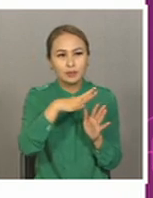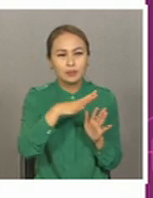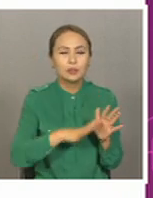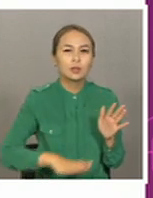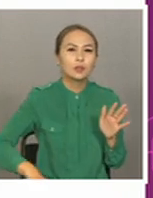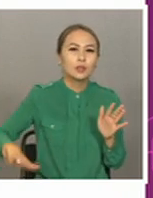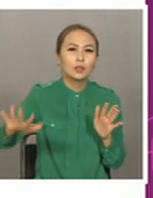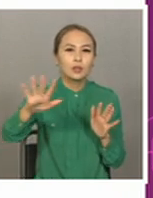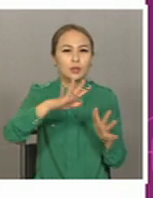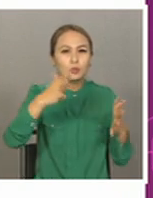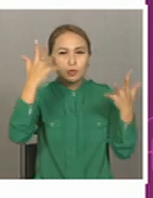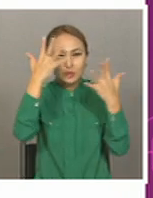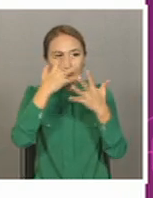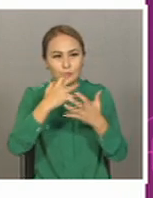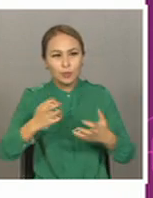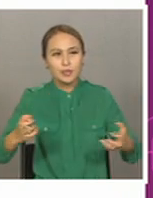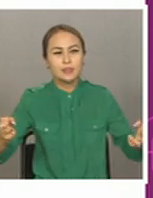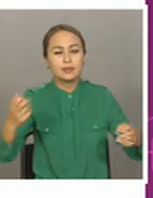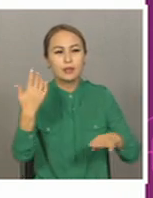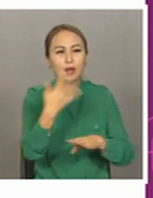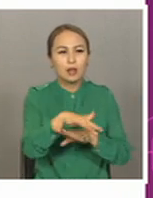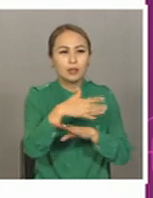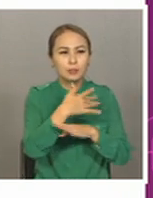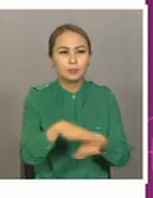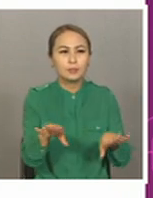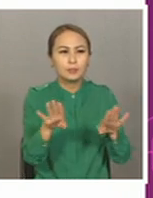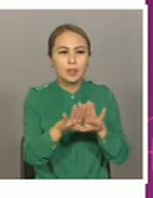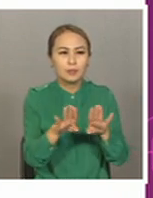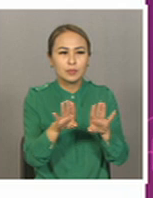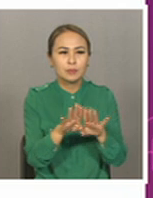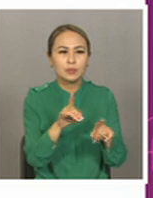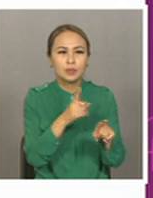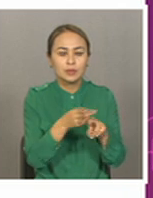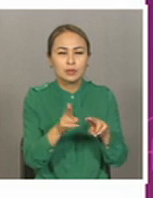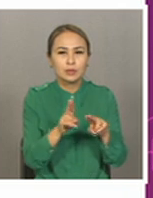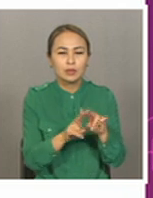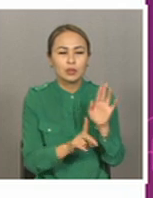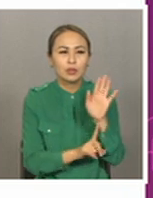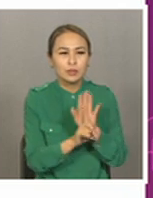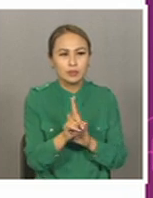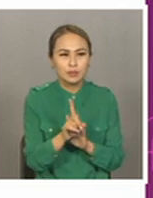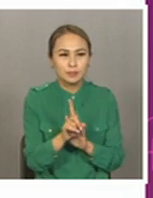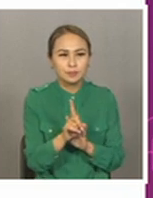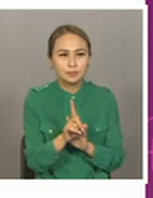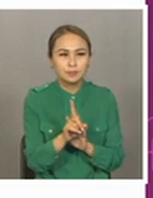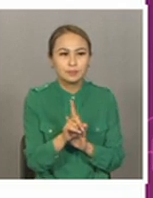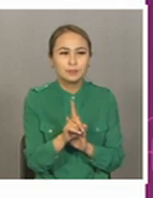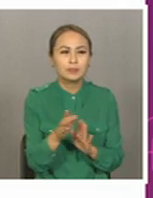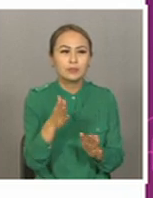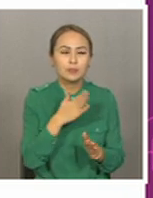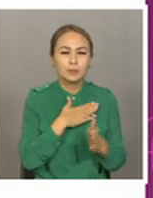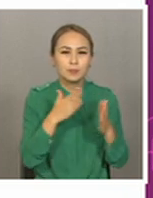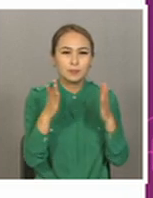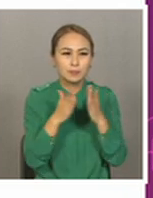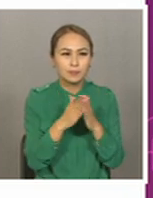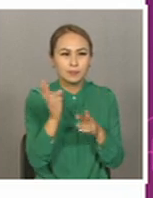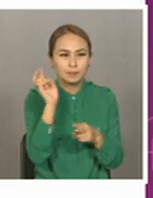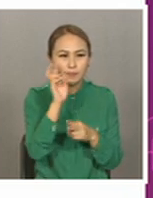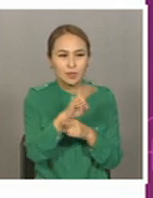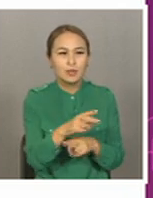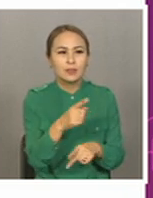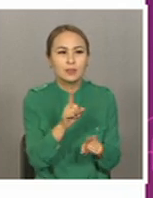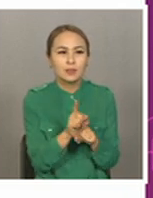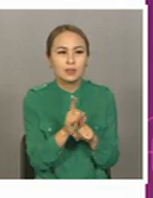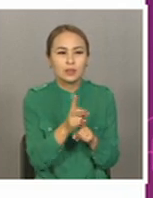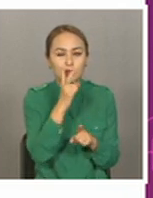айналаны түн басты. Дала мүлгіп балбырап, жым-жырттыққа ұласты. Бізде үйге беттедік,